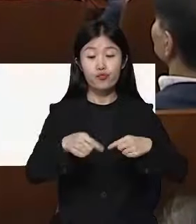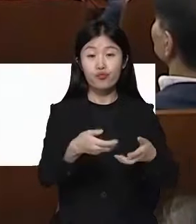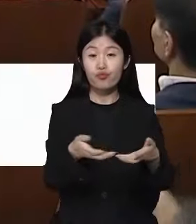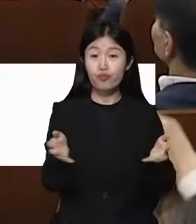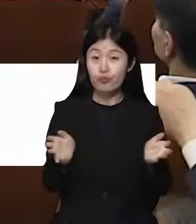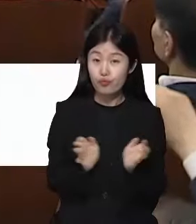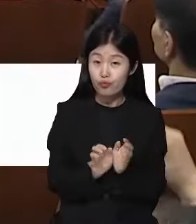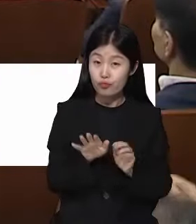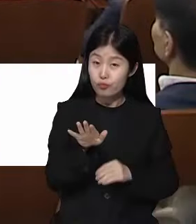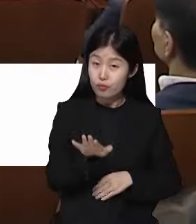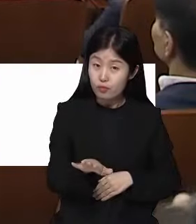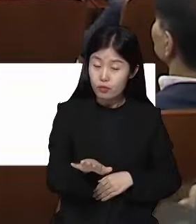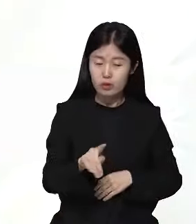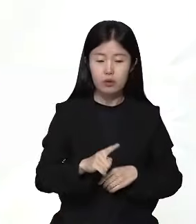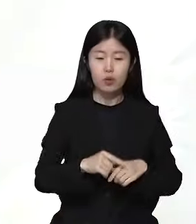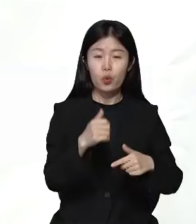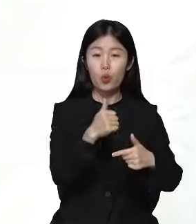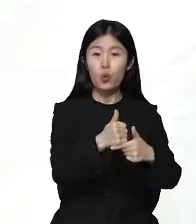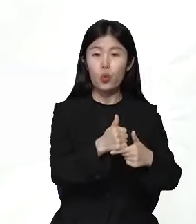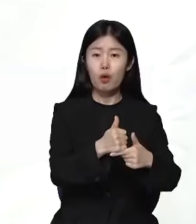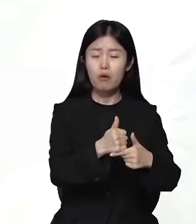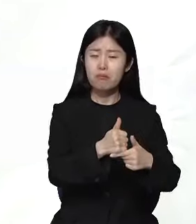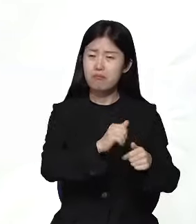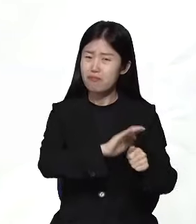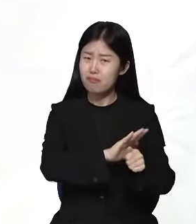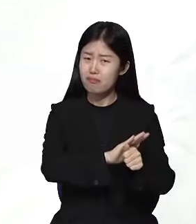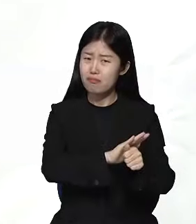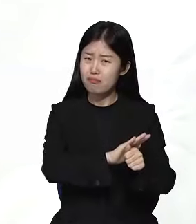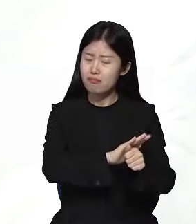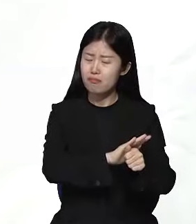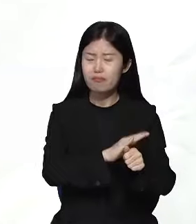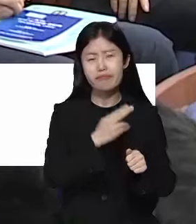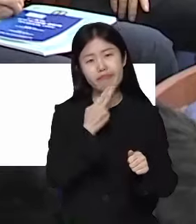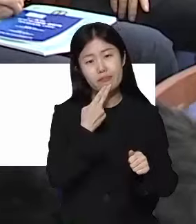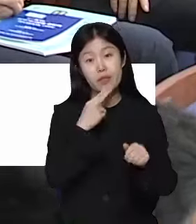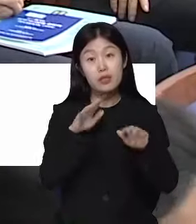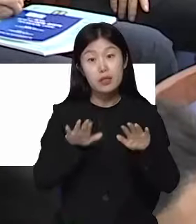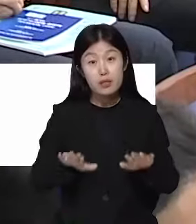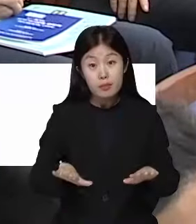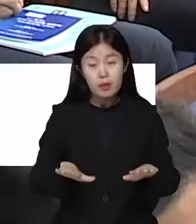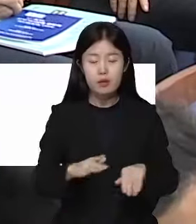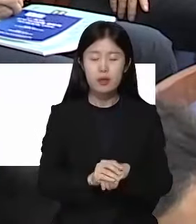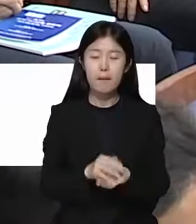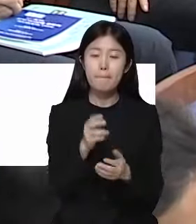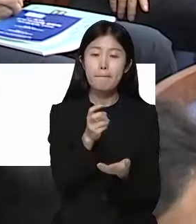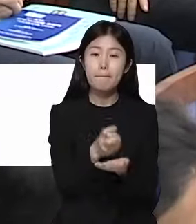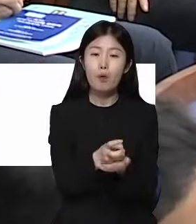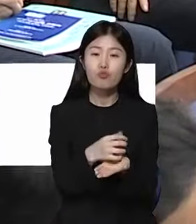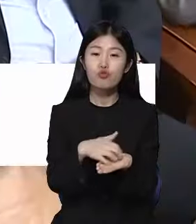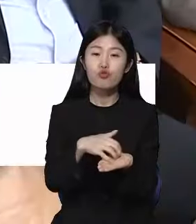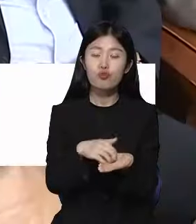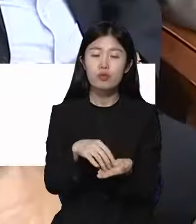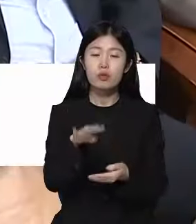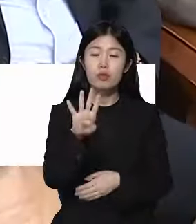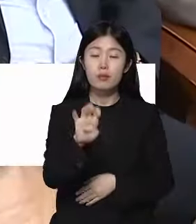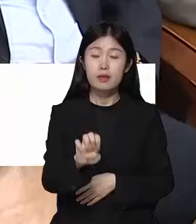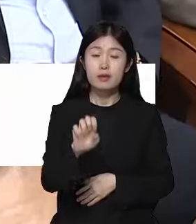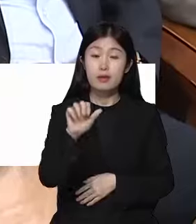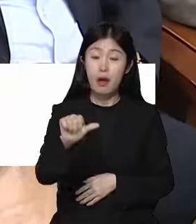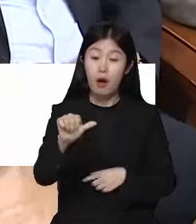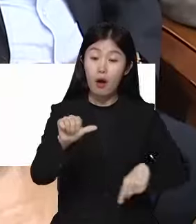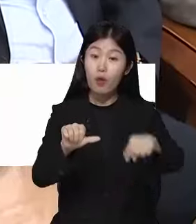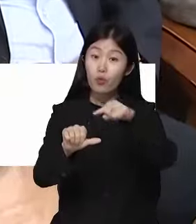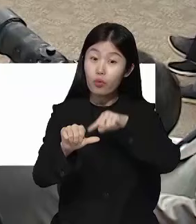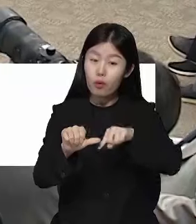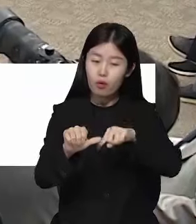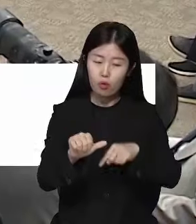드러나고 있습니다. 제1야당인 민주당이 당론으로 추진하고 있는 45개 법안 가운데 호남과 직접 연관이